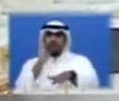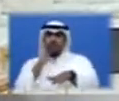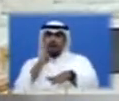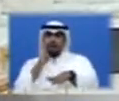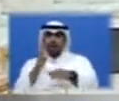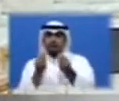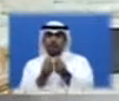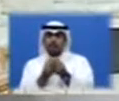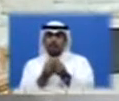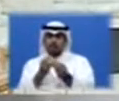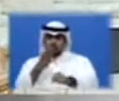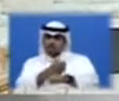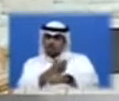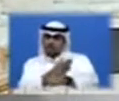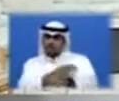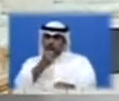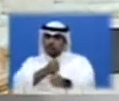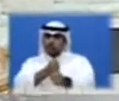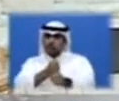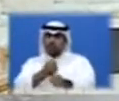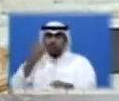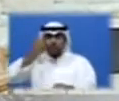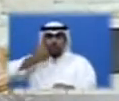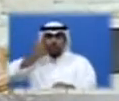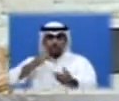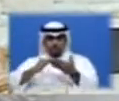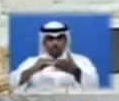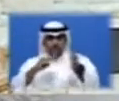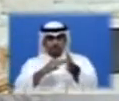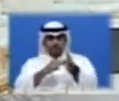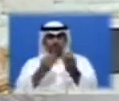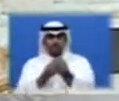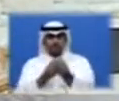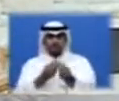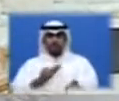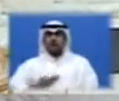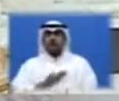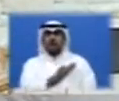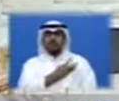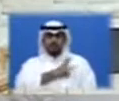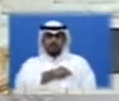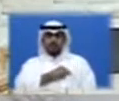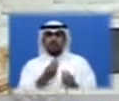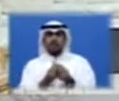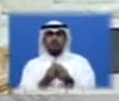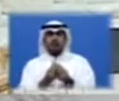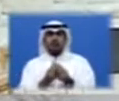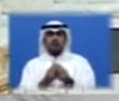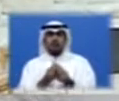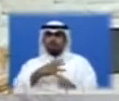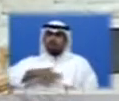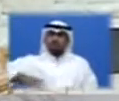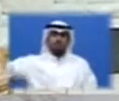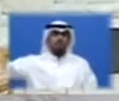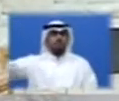عمل جبار في سوريا أو عمل جبار في غزة أو عمل جبار في